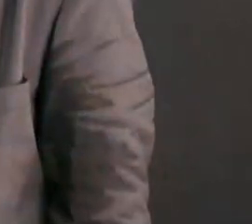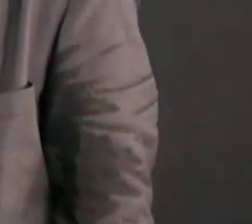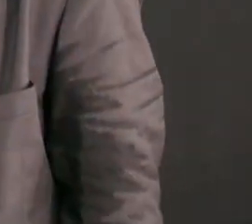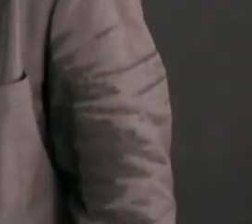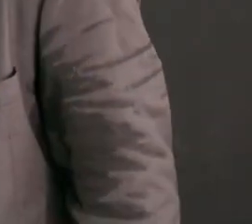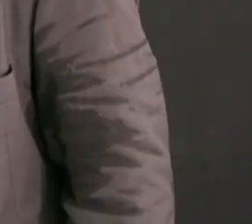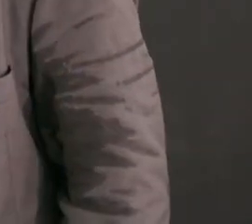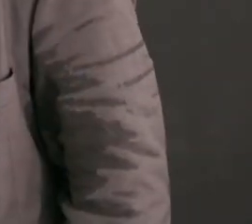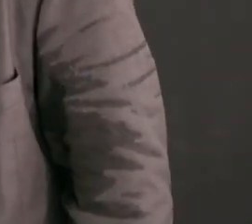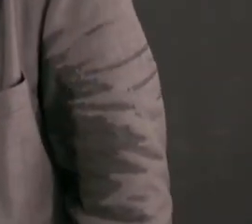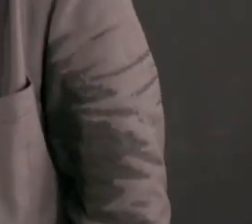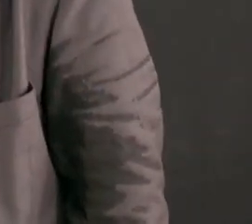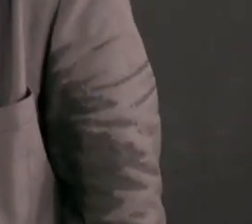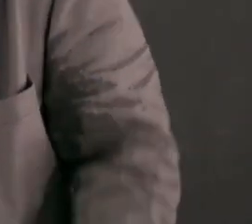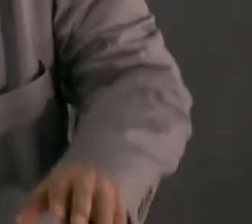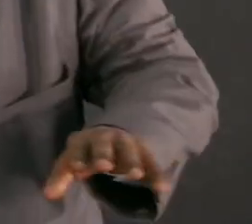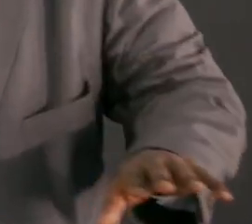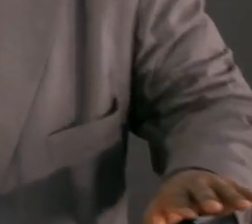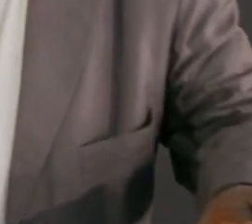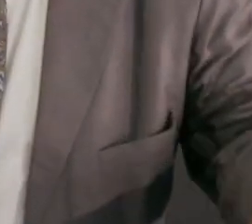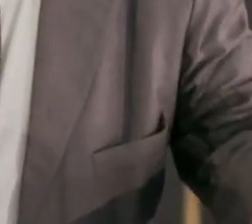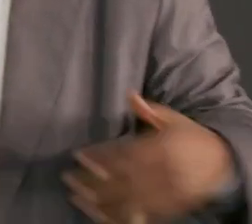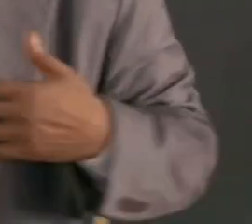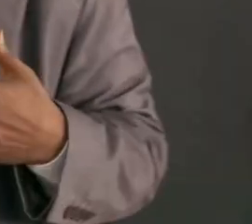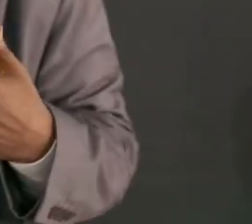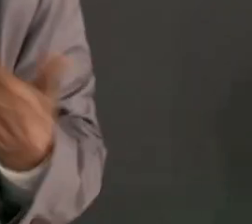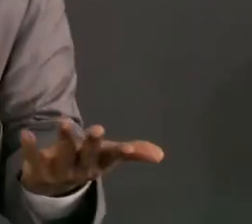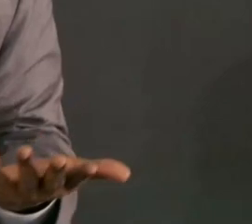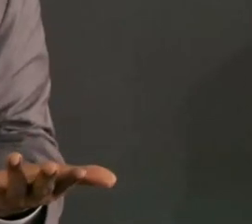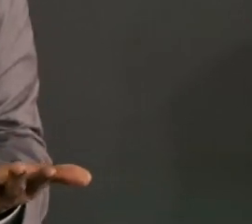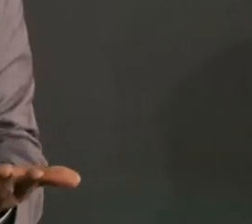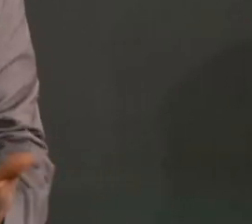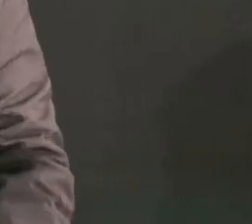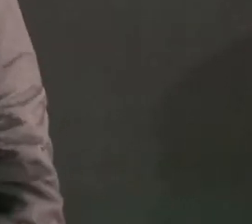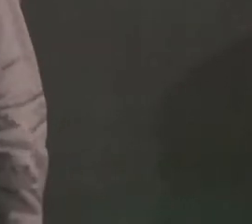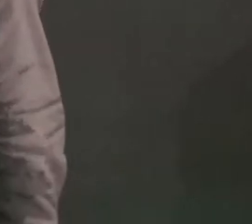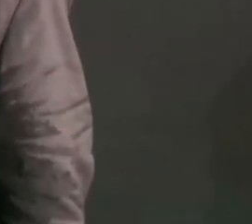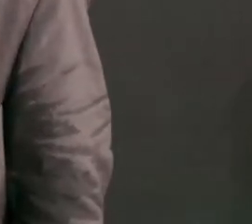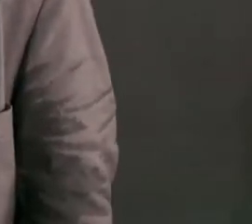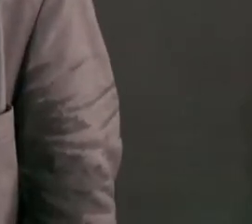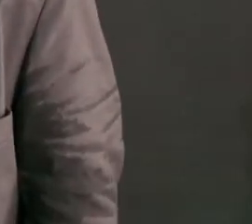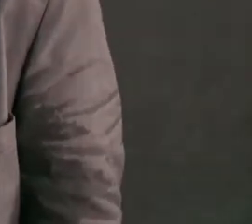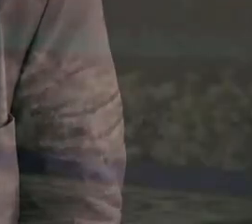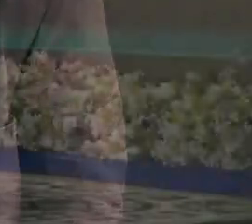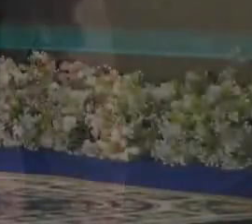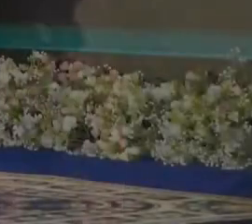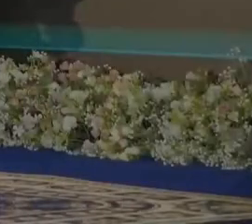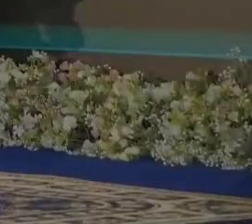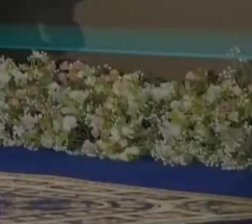Mon Dieu, pas les pauvres, pas ceux qui survivent à peine, mais mon